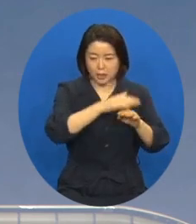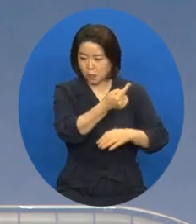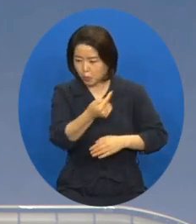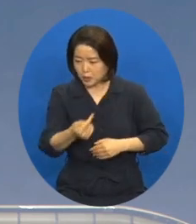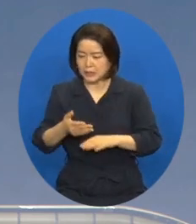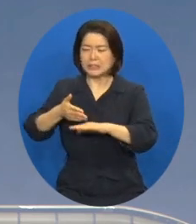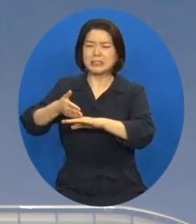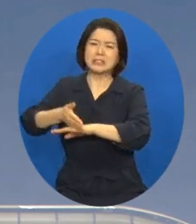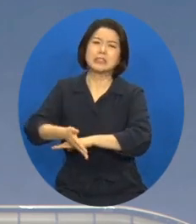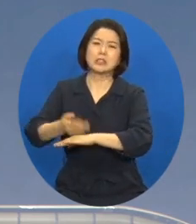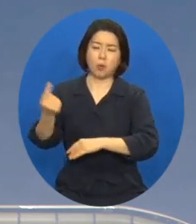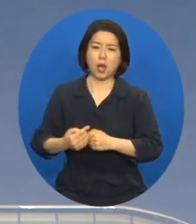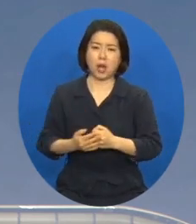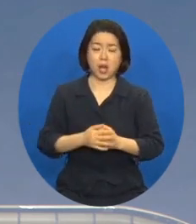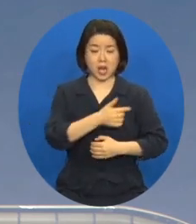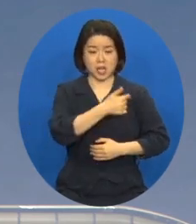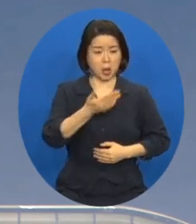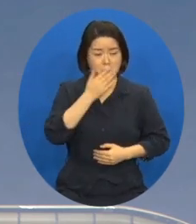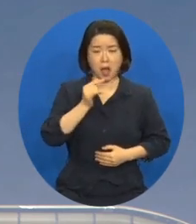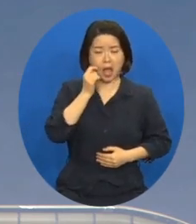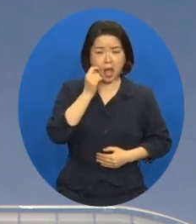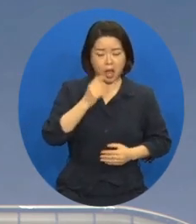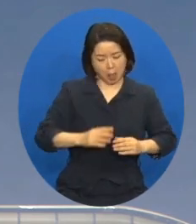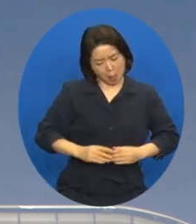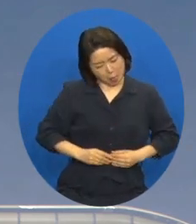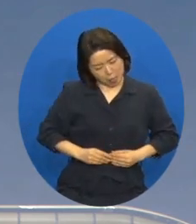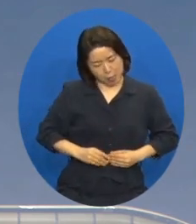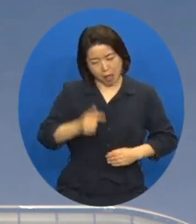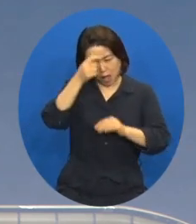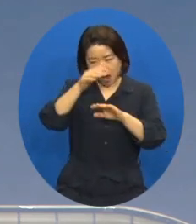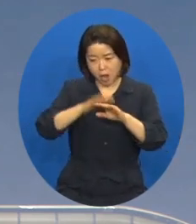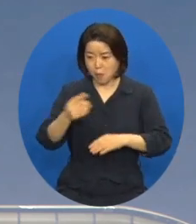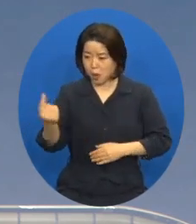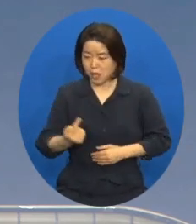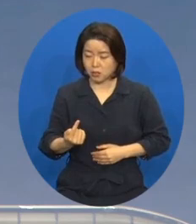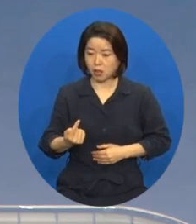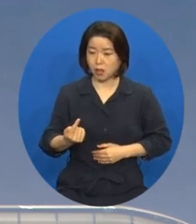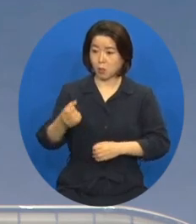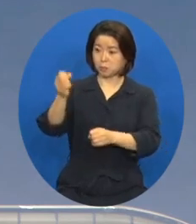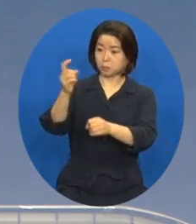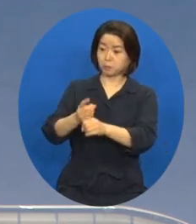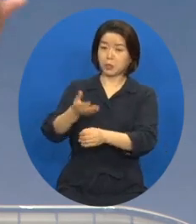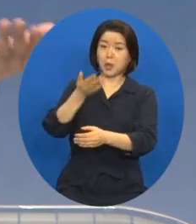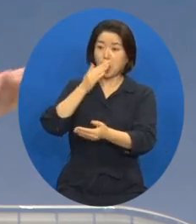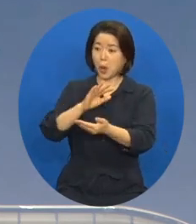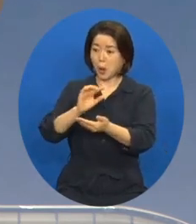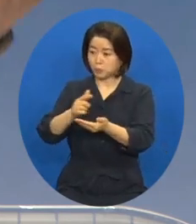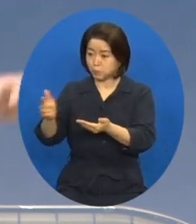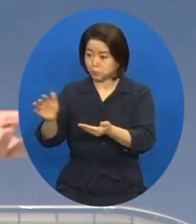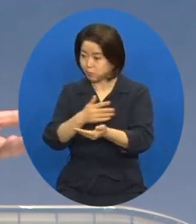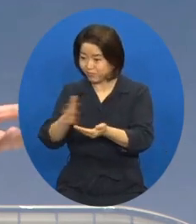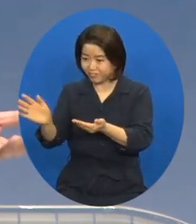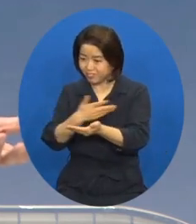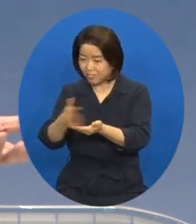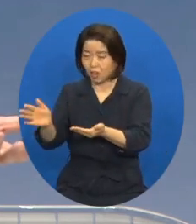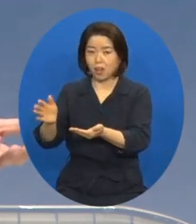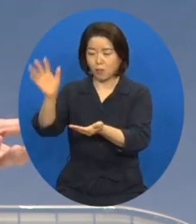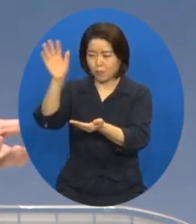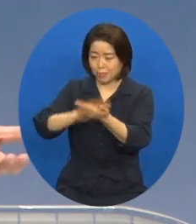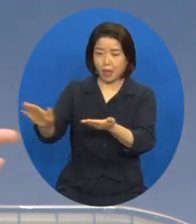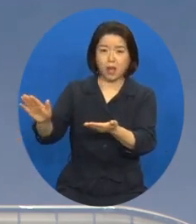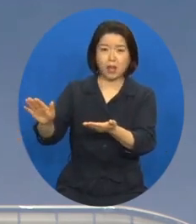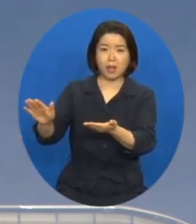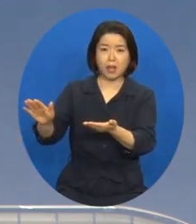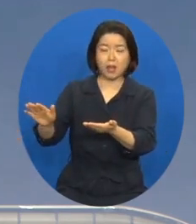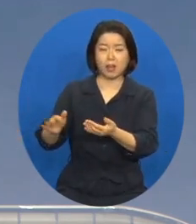없는데, 저녁을 못 먹은 채로 예배드리러 왔는데 이미 음식은 넉넉한 사람들끼리 다 먹어버렸습니다.